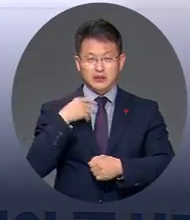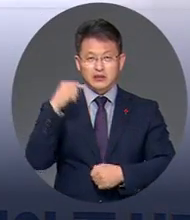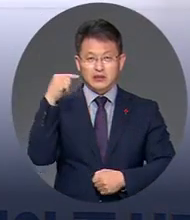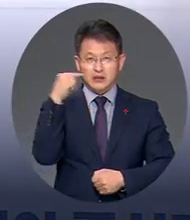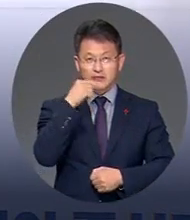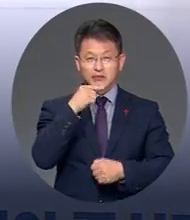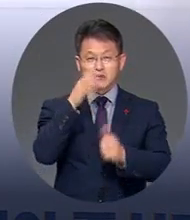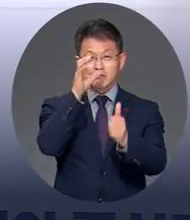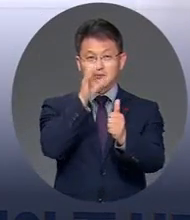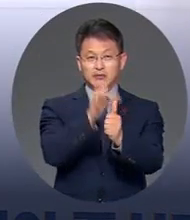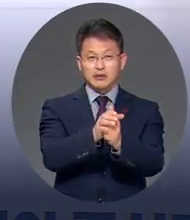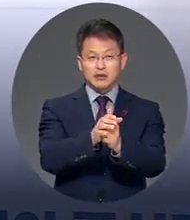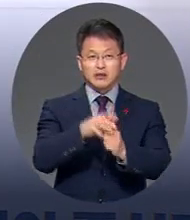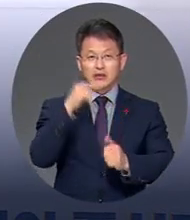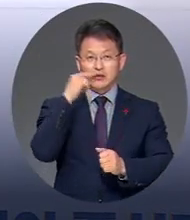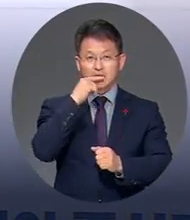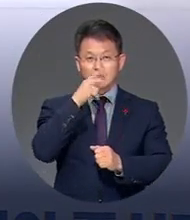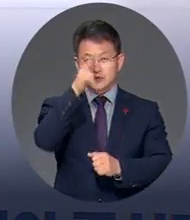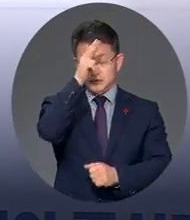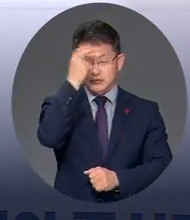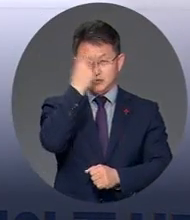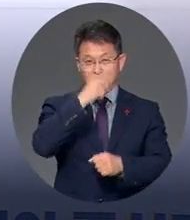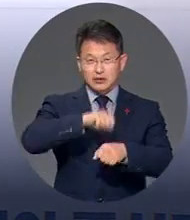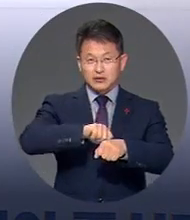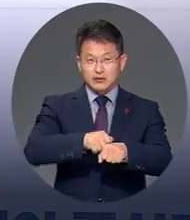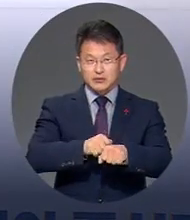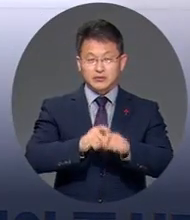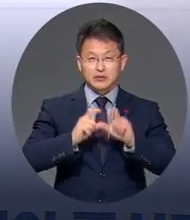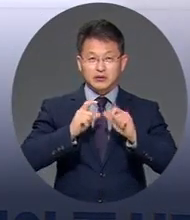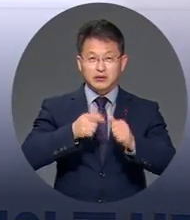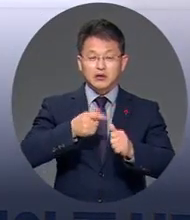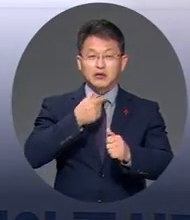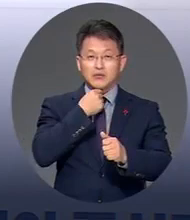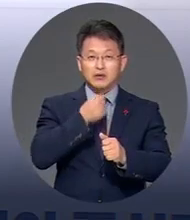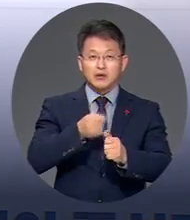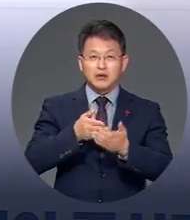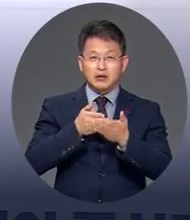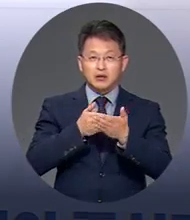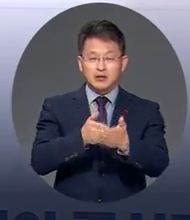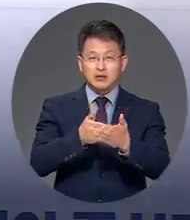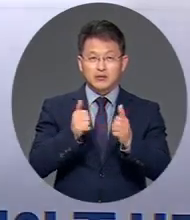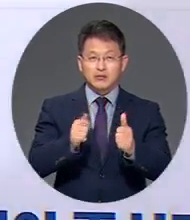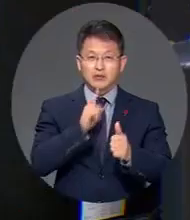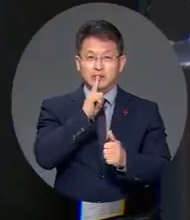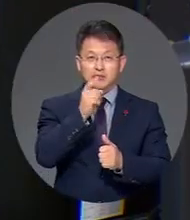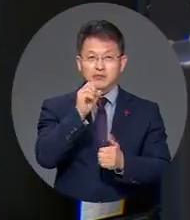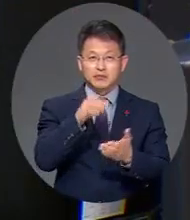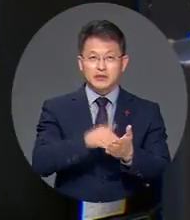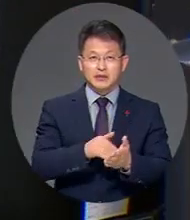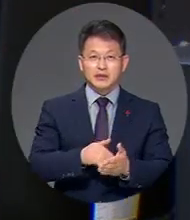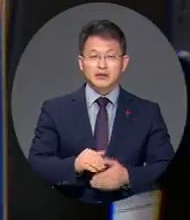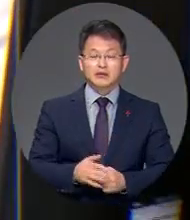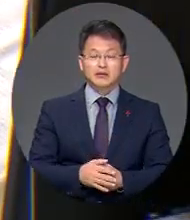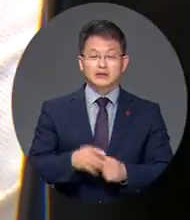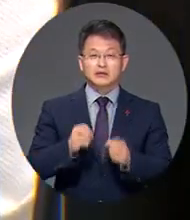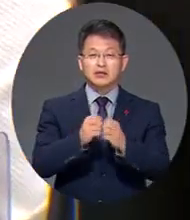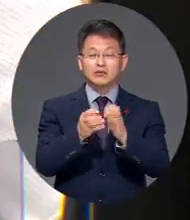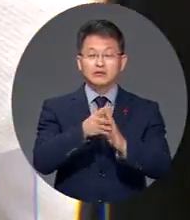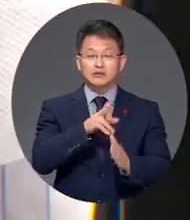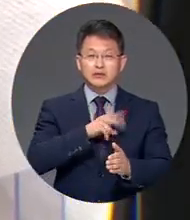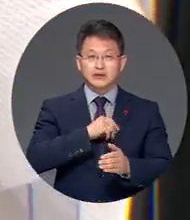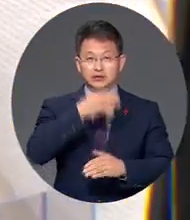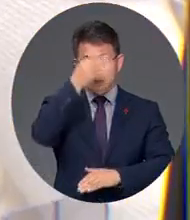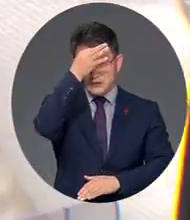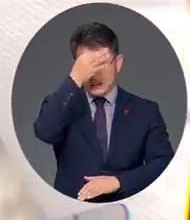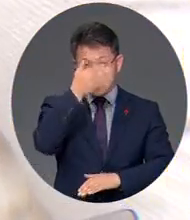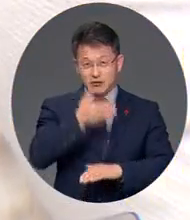철저히 물으면서 엄중한 수사와 처벌을 촉구하는 고발장을 제출함을 창원시 의회